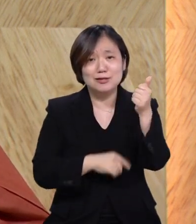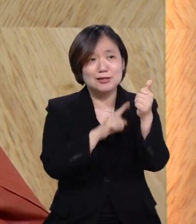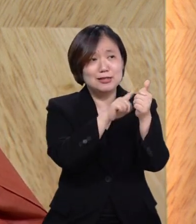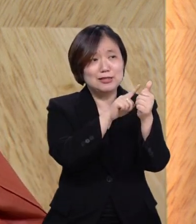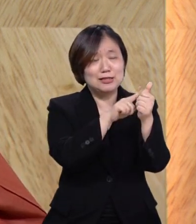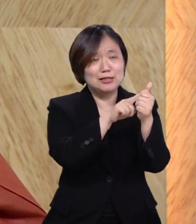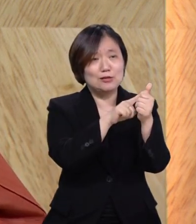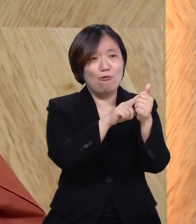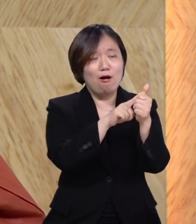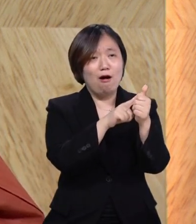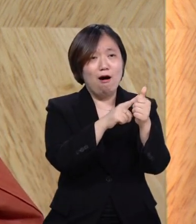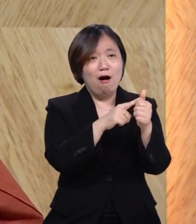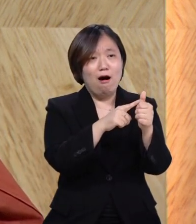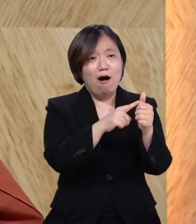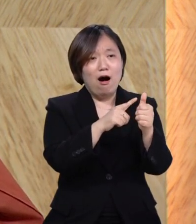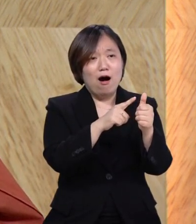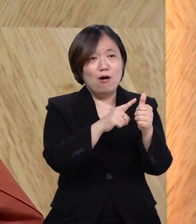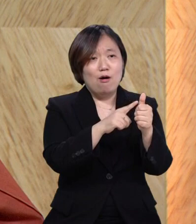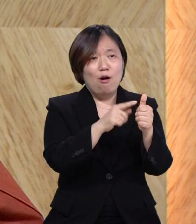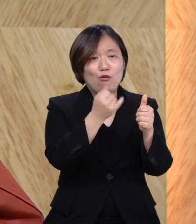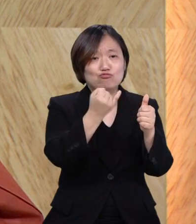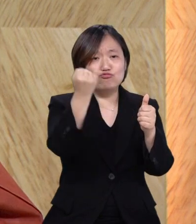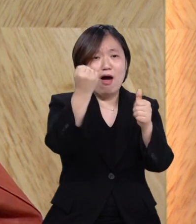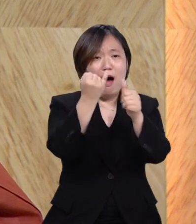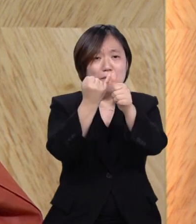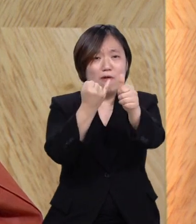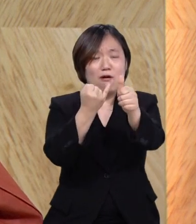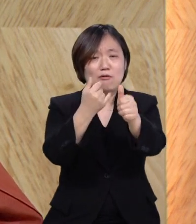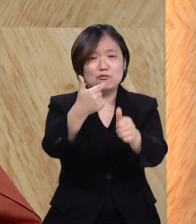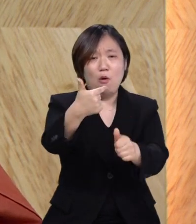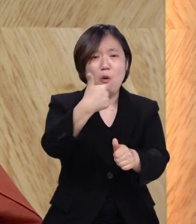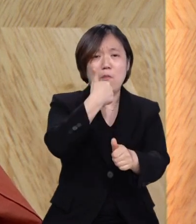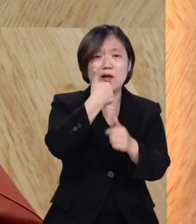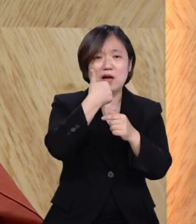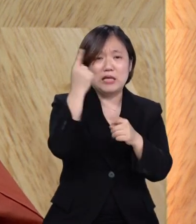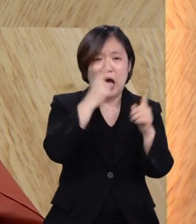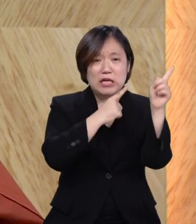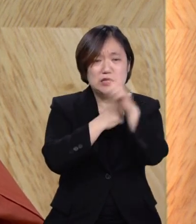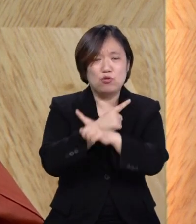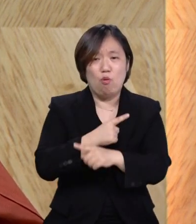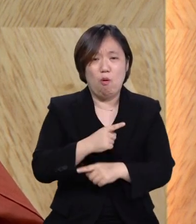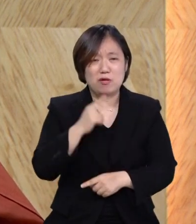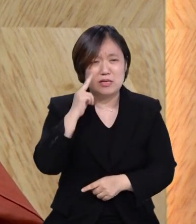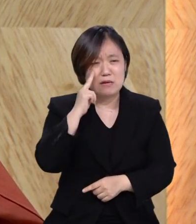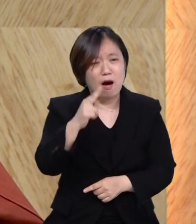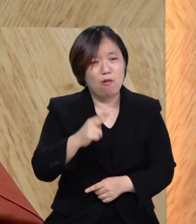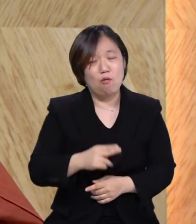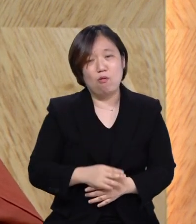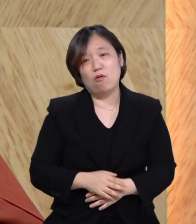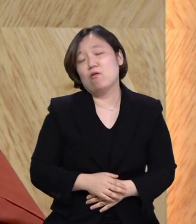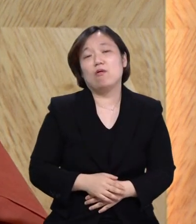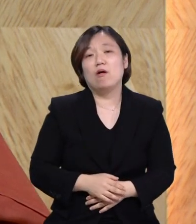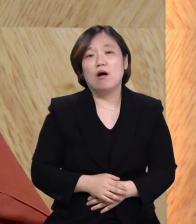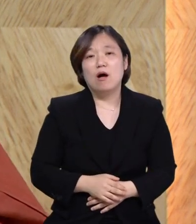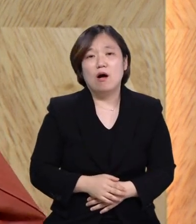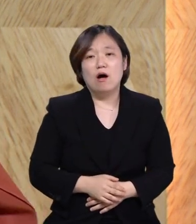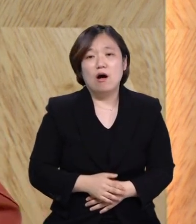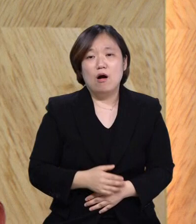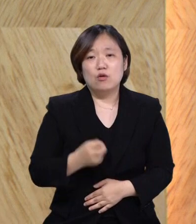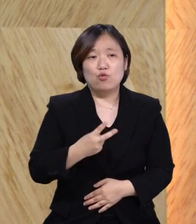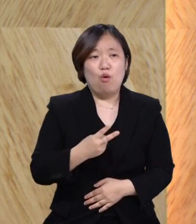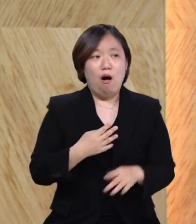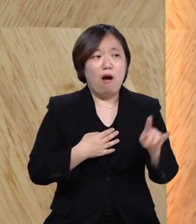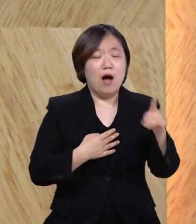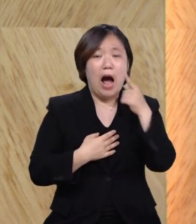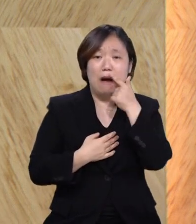아버지의 매형은 턱관절에 총이 맞아 가지고 막 그냥 이제 심각한 부상을 입고 있었고 또